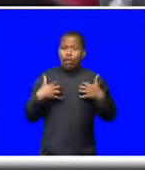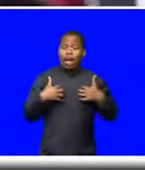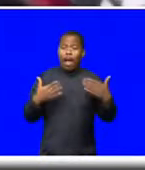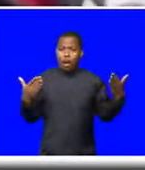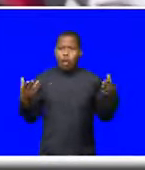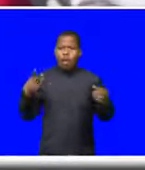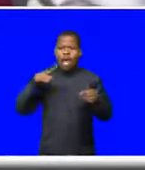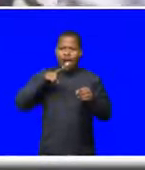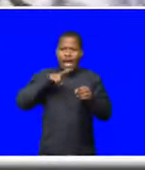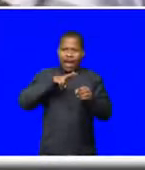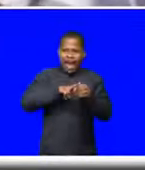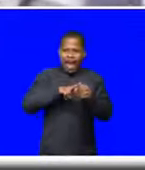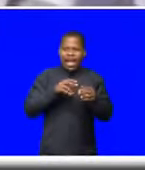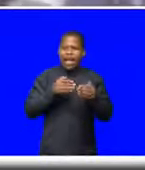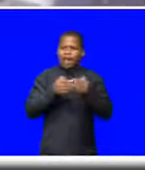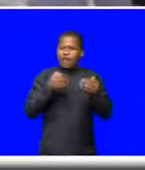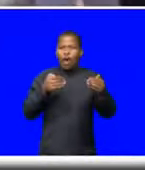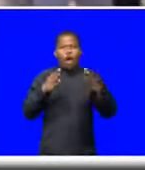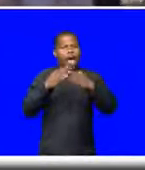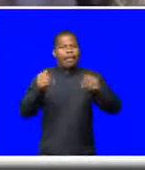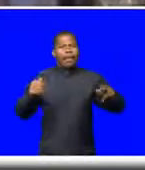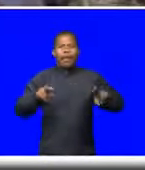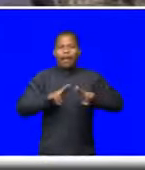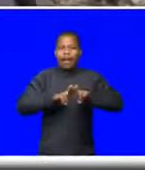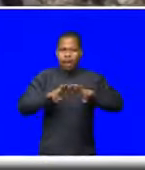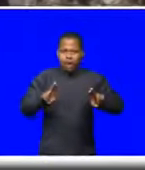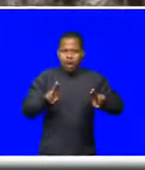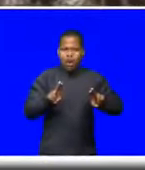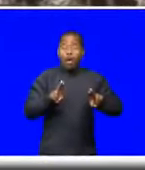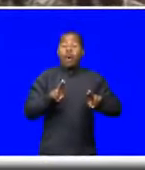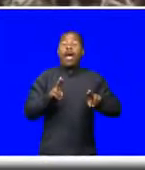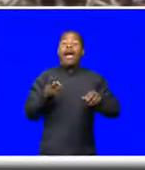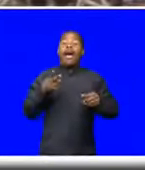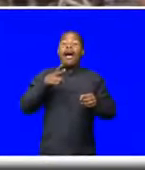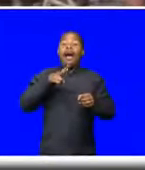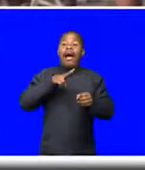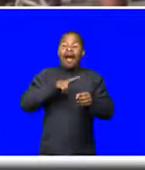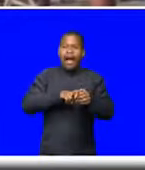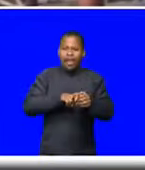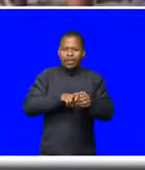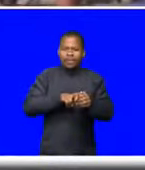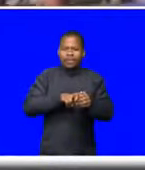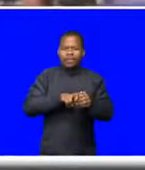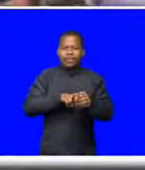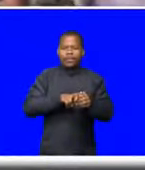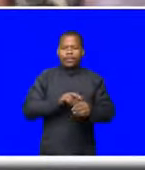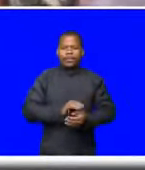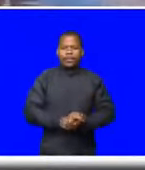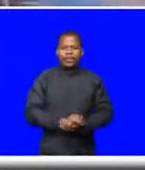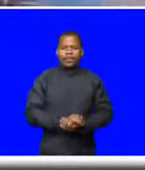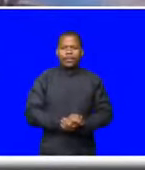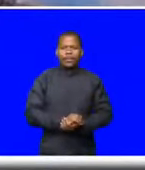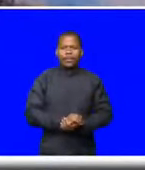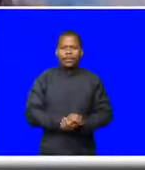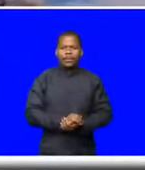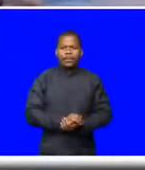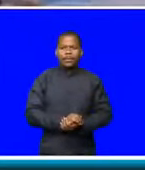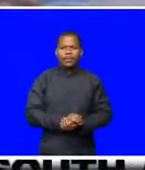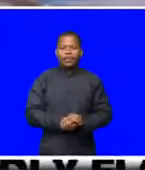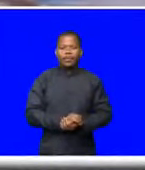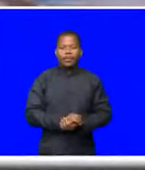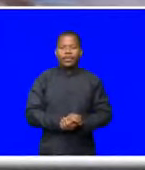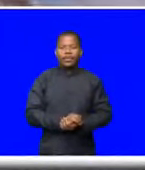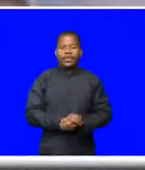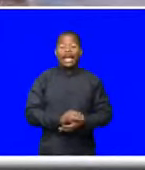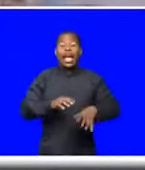kunaletinye letike tahlasela lesifundza sakwaZulu Natal kantsi tiba wetimvula lesolo ukuthi ichubeka kulamalanga. Letimvula